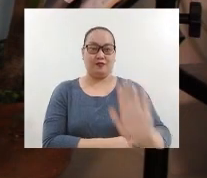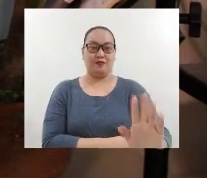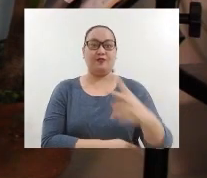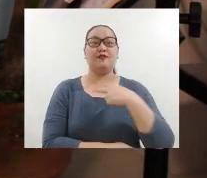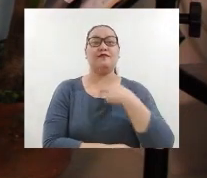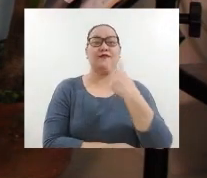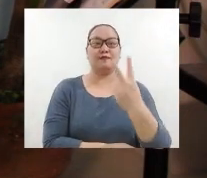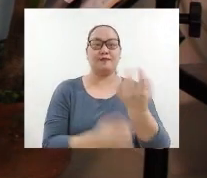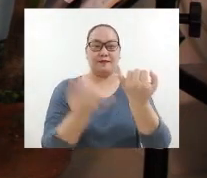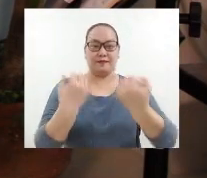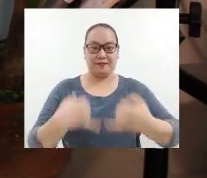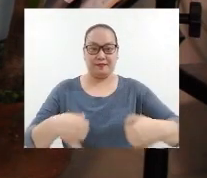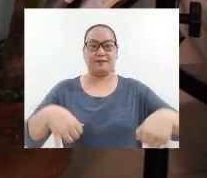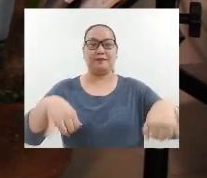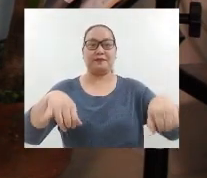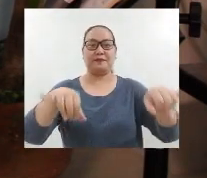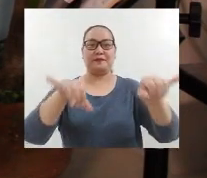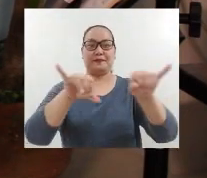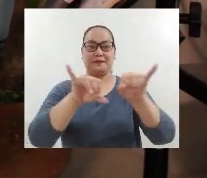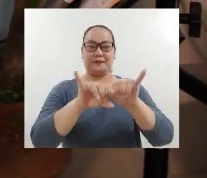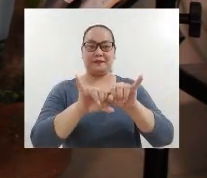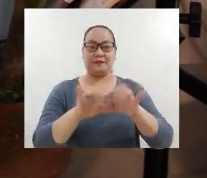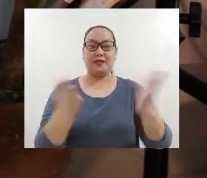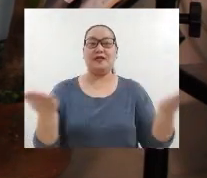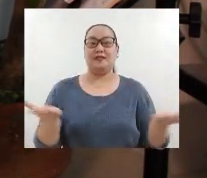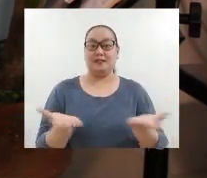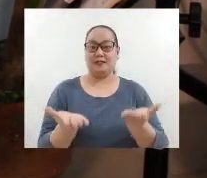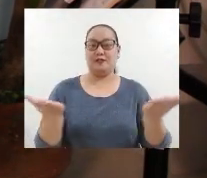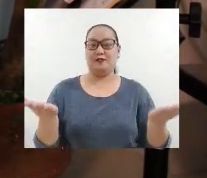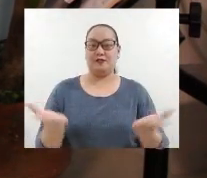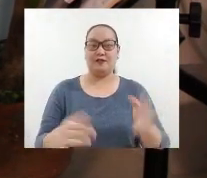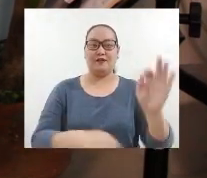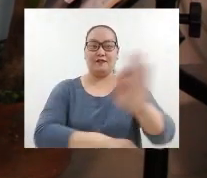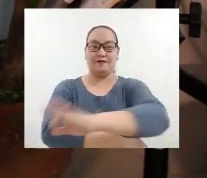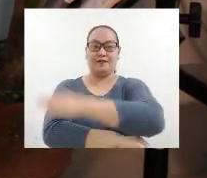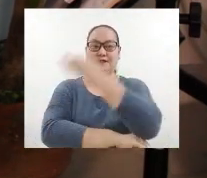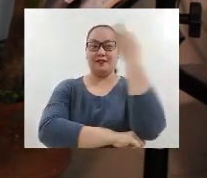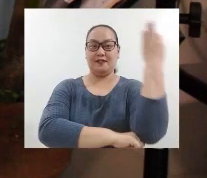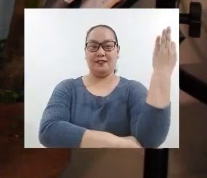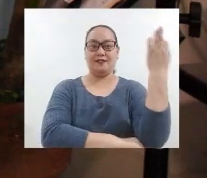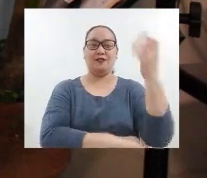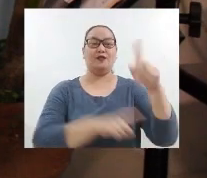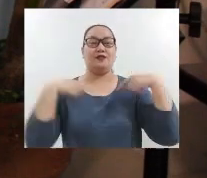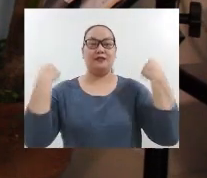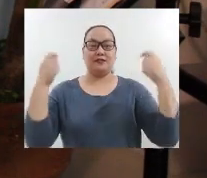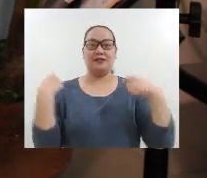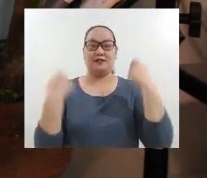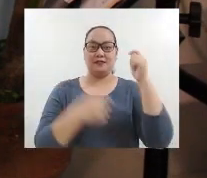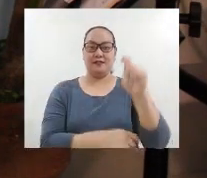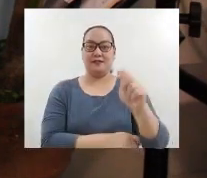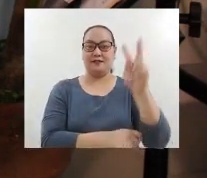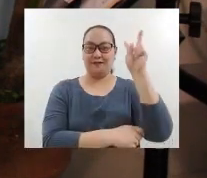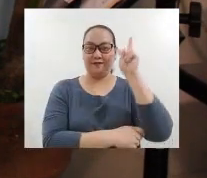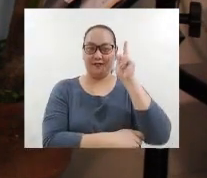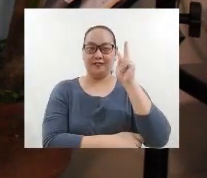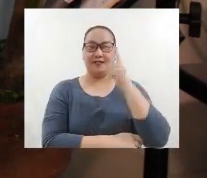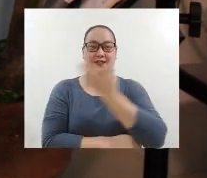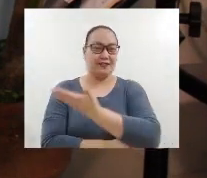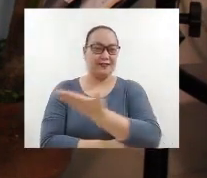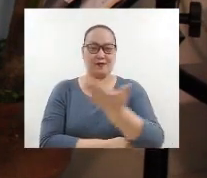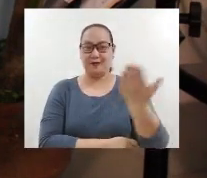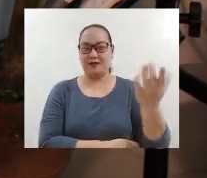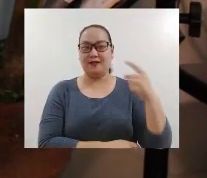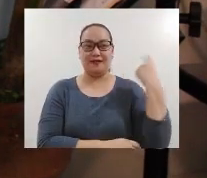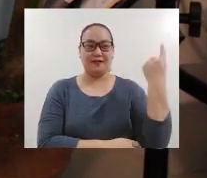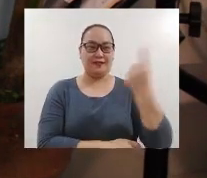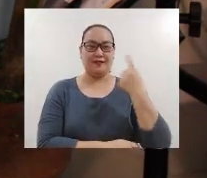mo ay mahalaga. Dito sa Fernandino Teens TV,